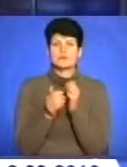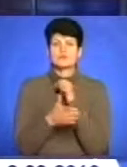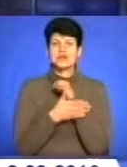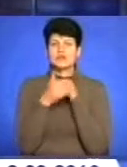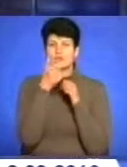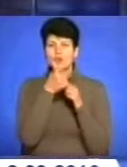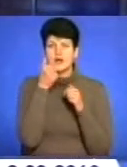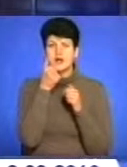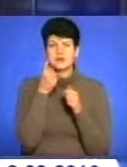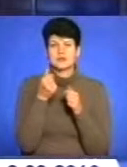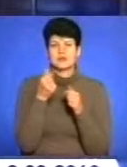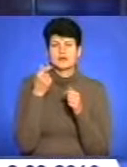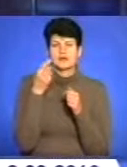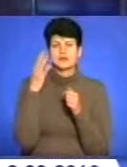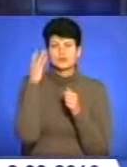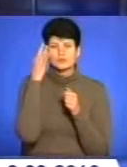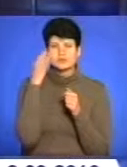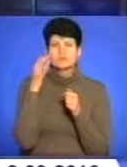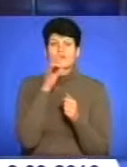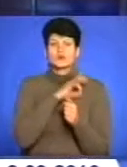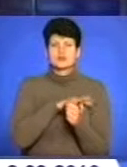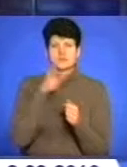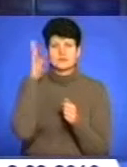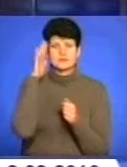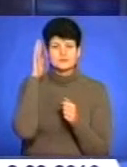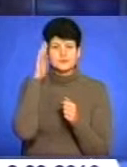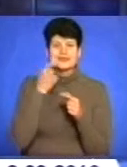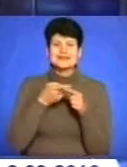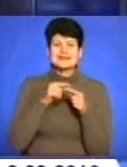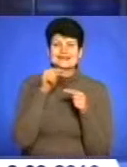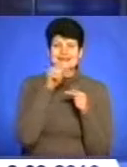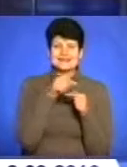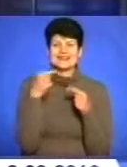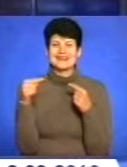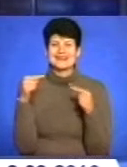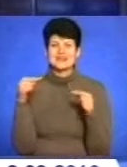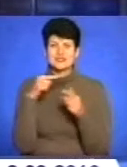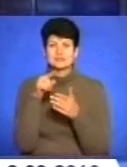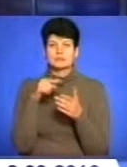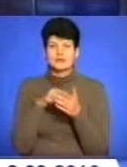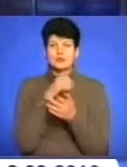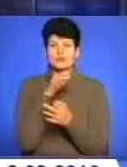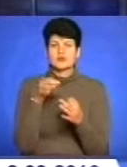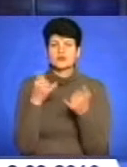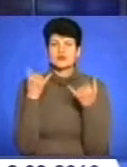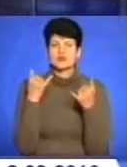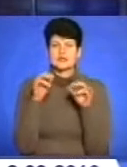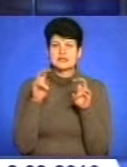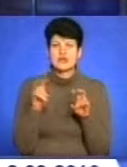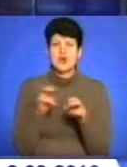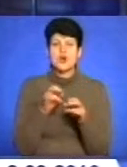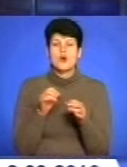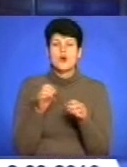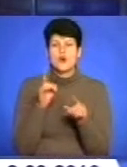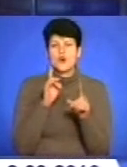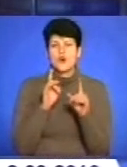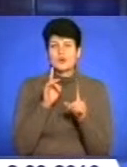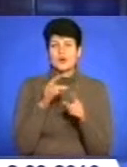змушує замислитися про використання водних ресурсів. Ці та інші питання обговорили сьогодні на засіданні колегії обласної